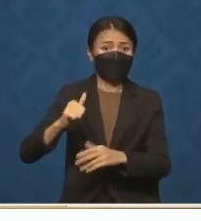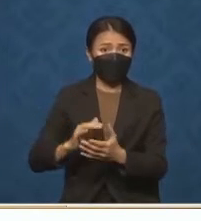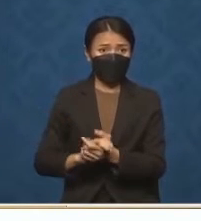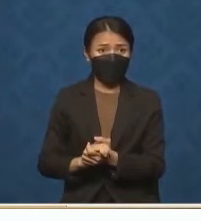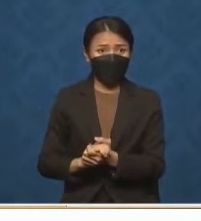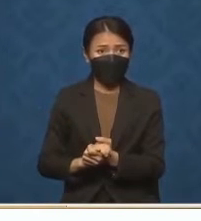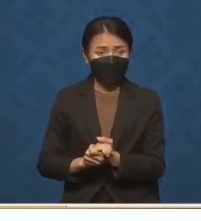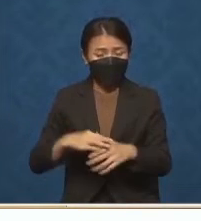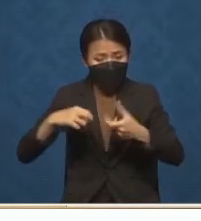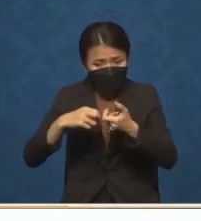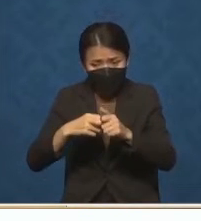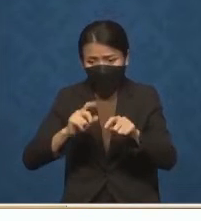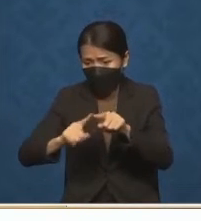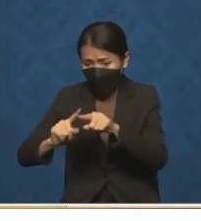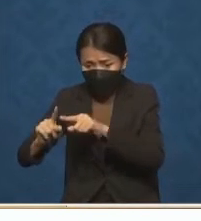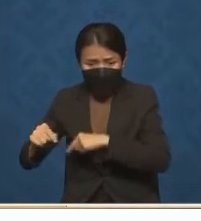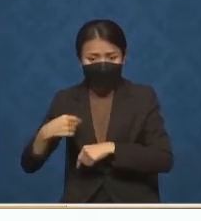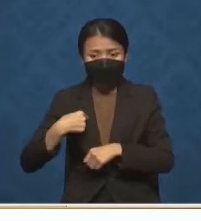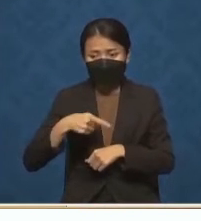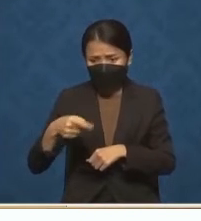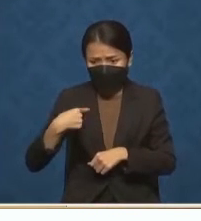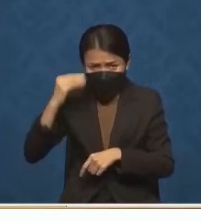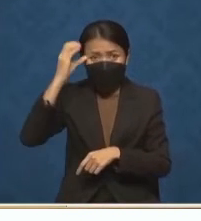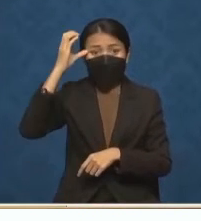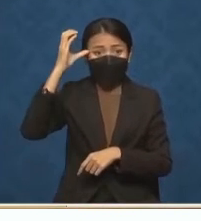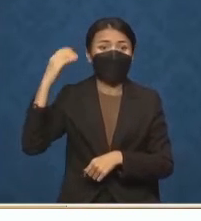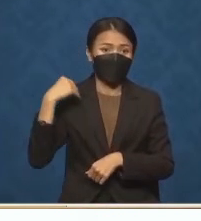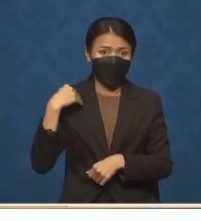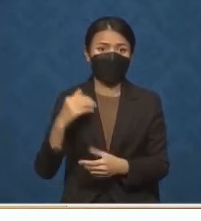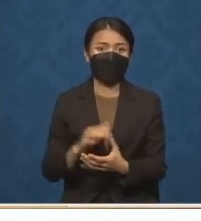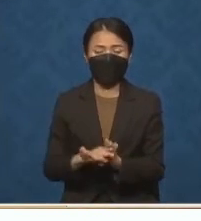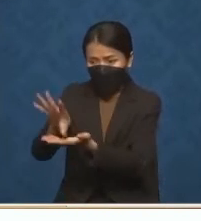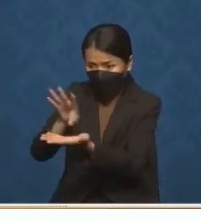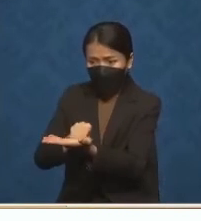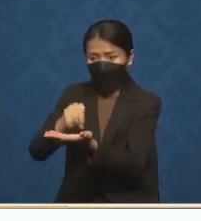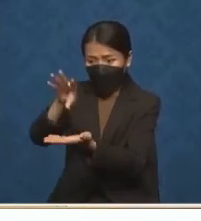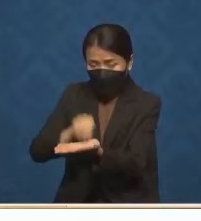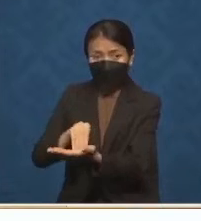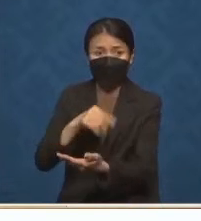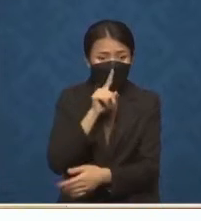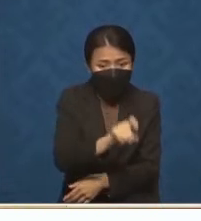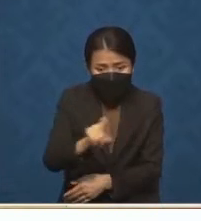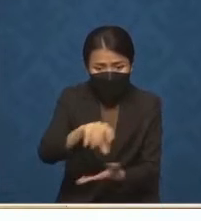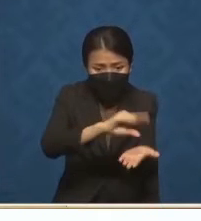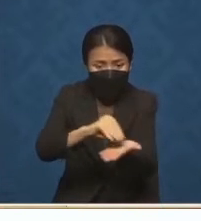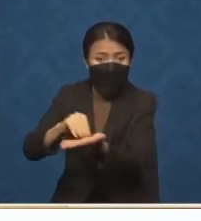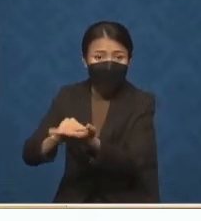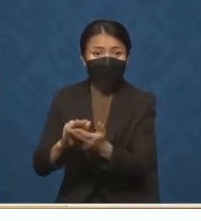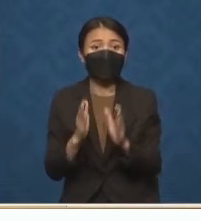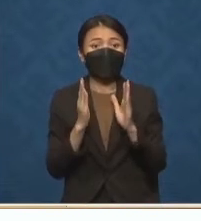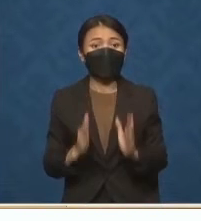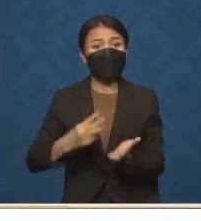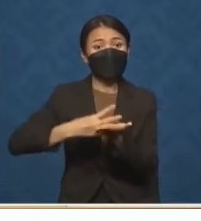การแก้ปัหานี้แมเราจะมีรวมถึงนัวิชาการต่าง ๆทเขาึกษาโดยเขาไมได